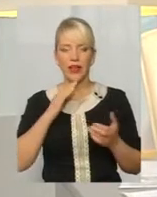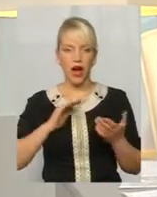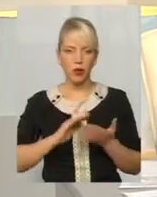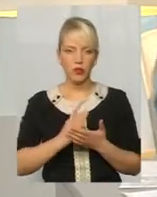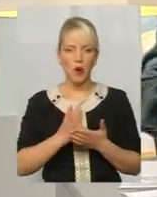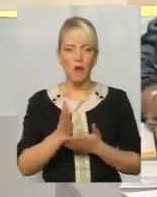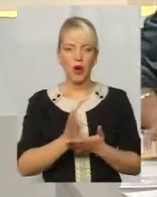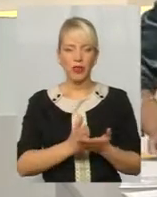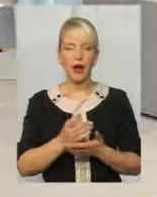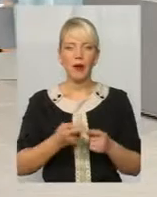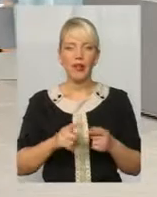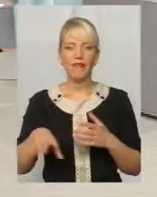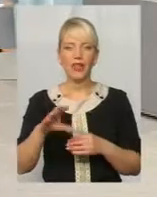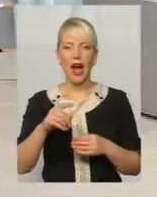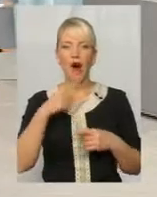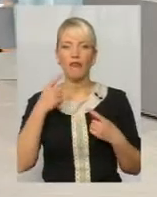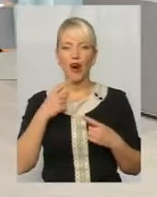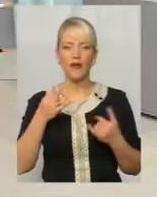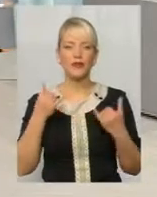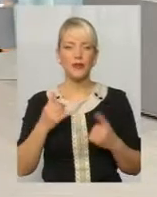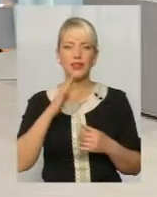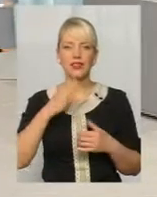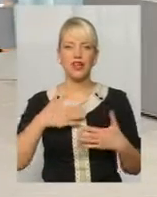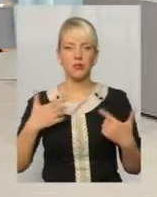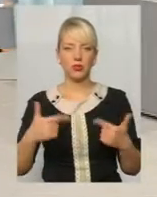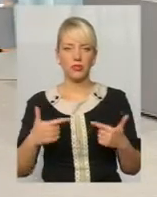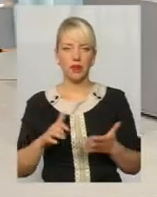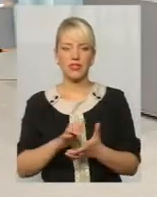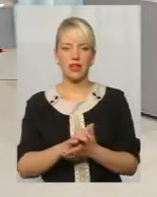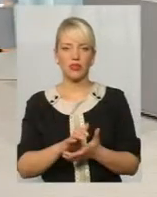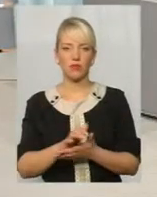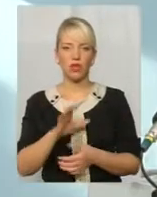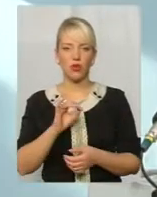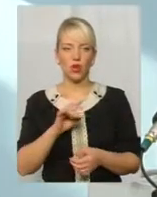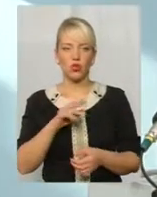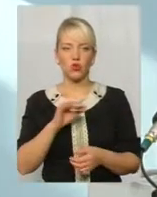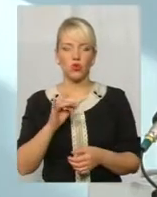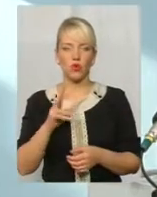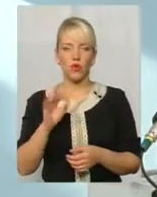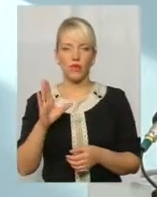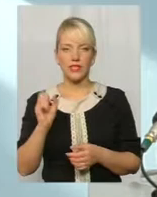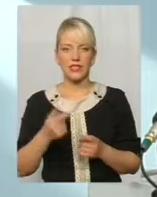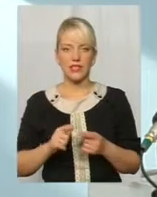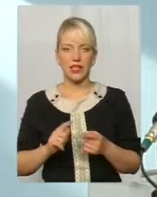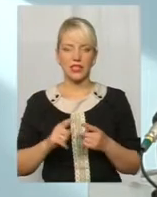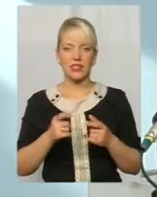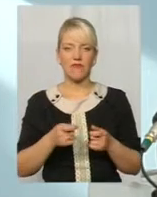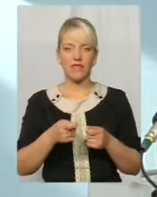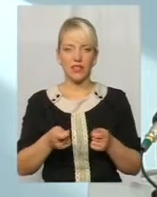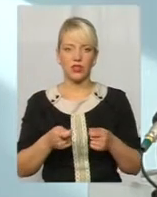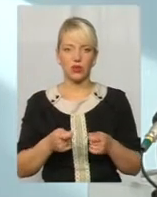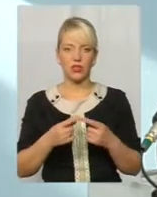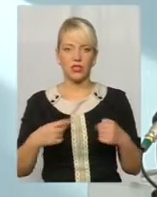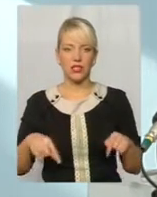якісні послуги. Про це все сьогодні говоримо з нашими гостями. Знайомтеся, Юлія Жураковська, завідувач сектору з питань запобігання